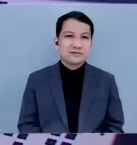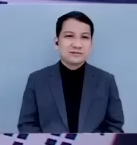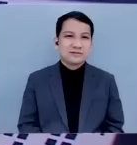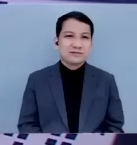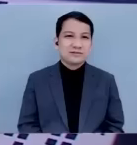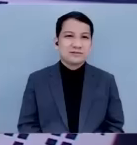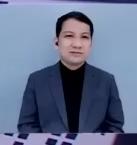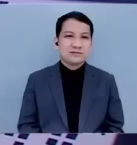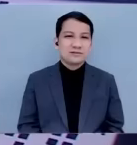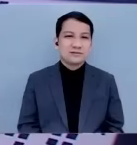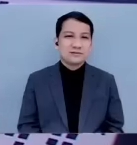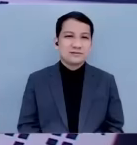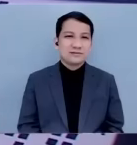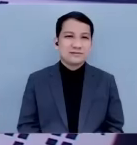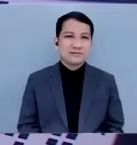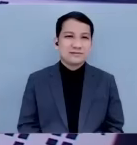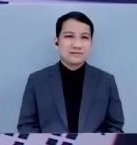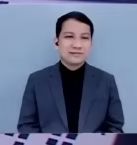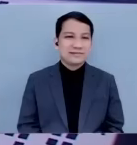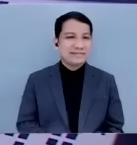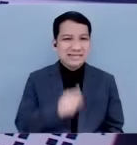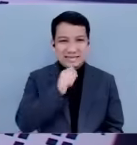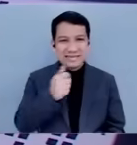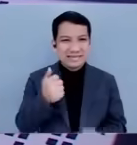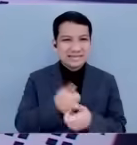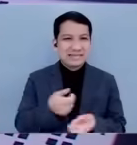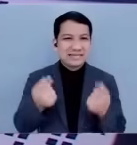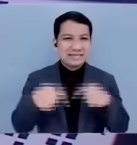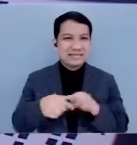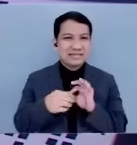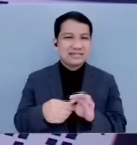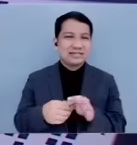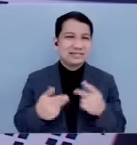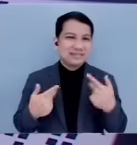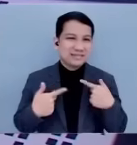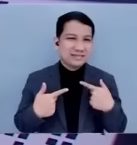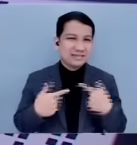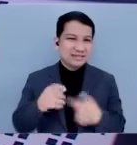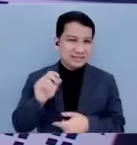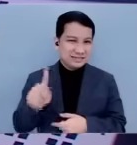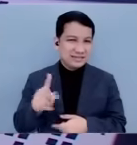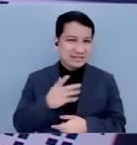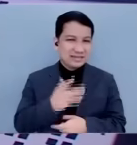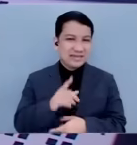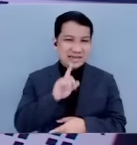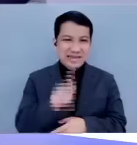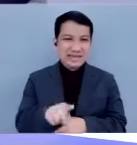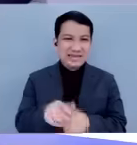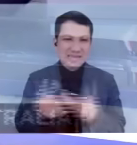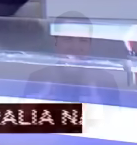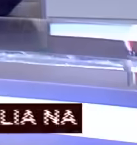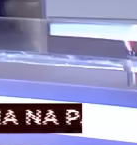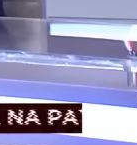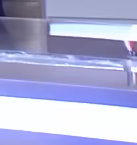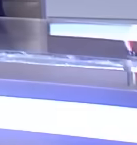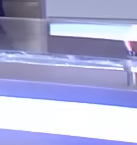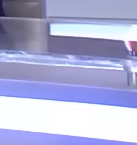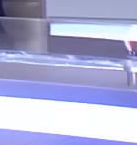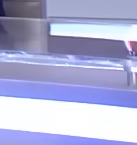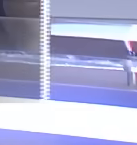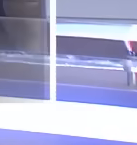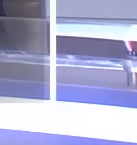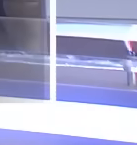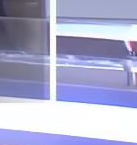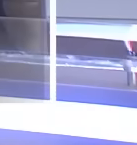Oh. Babaw. Hindi mo ako binigyan ng chance. Minsan lang, pero okay lang. Pwede. Yan po ang 45 minutes mag-iwis. Pwede